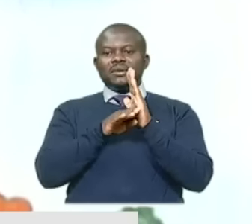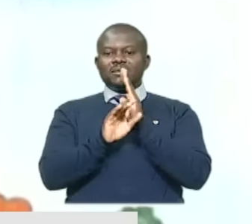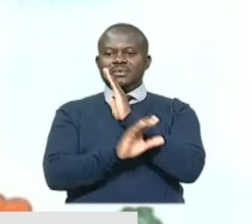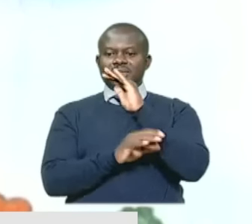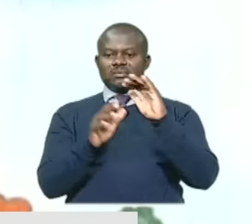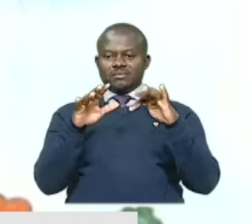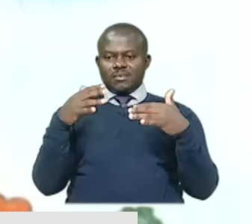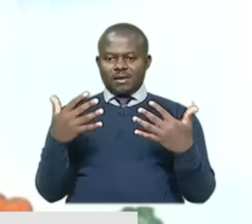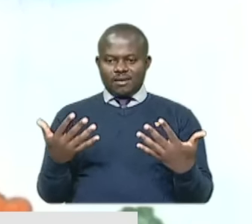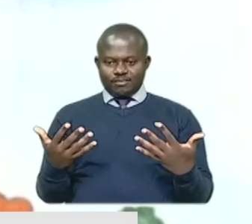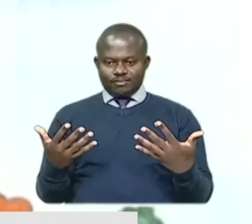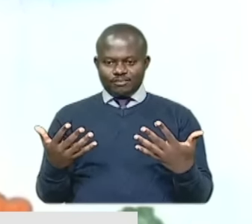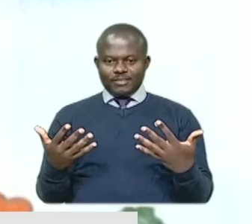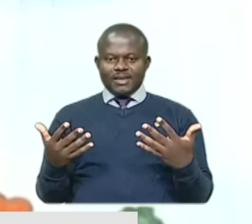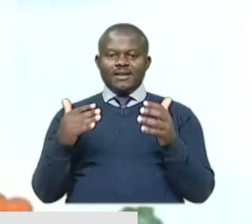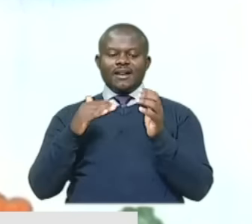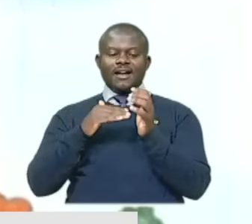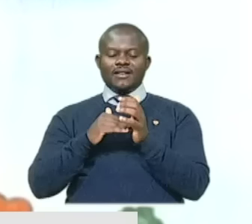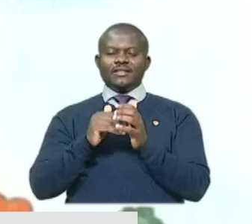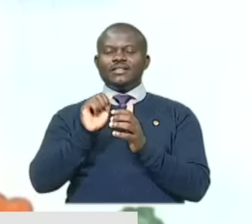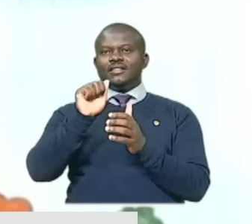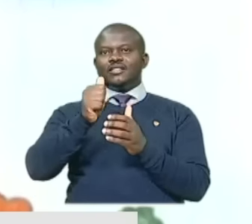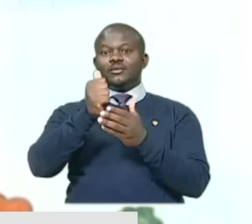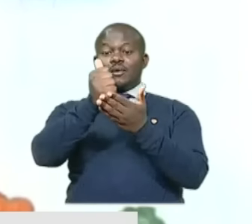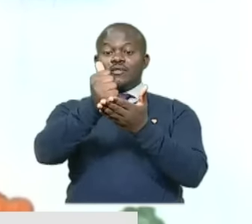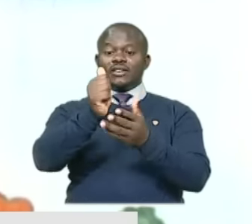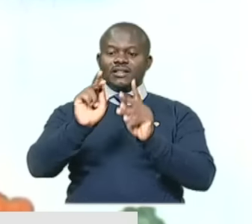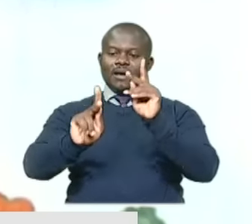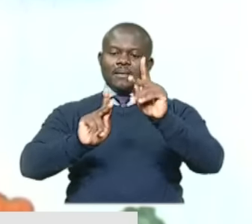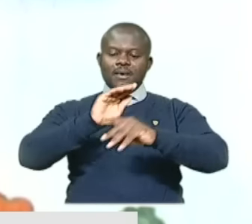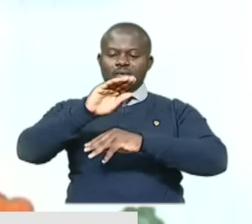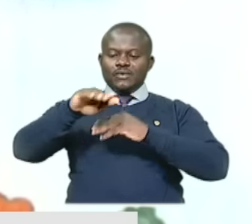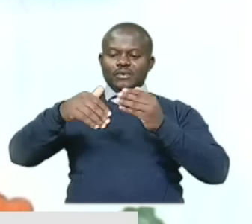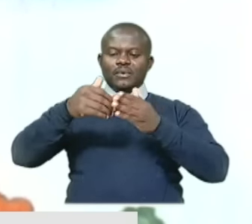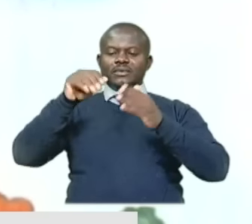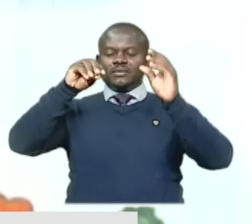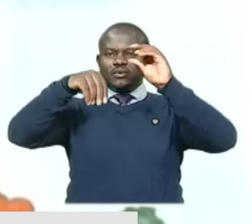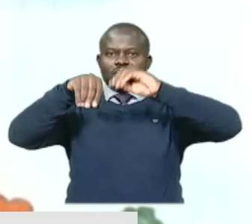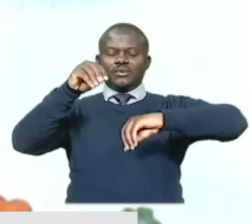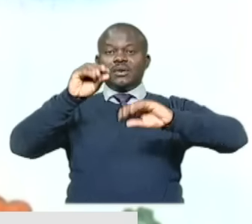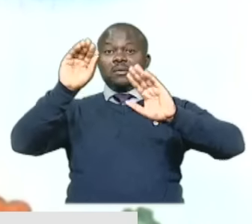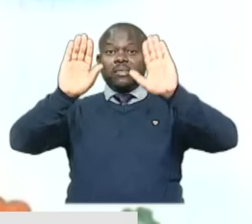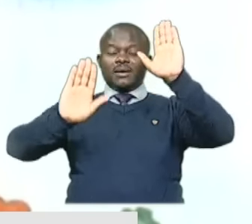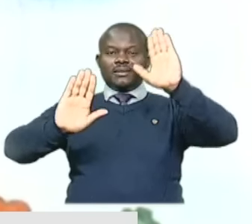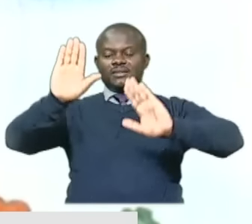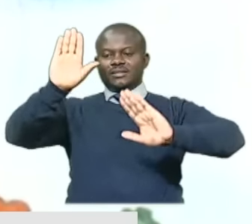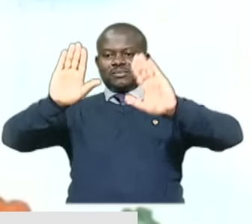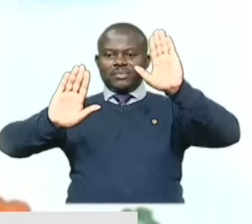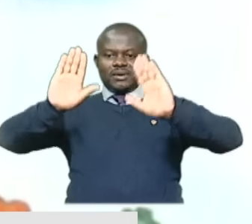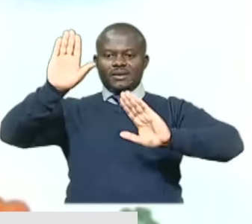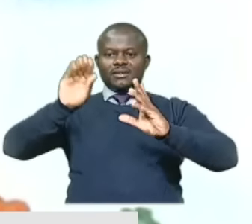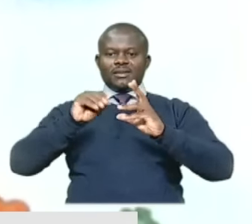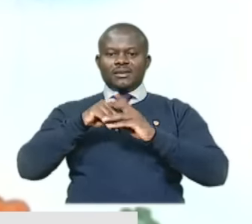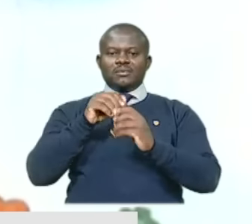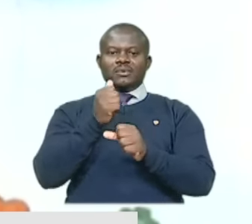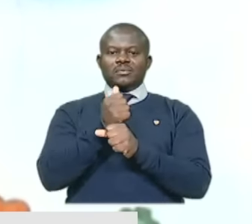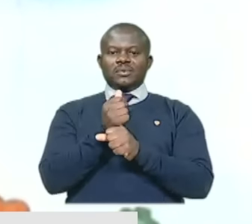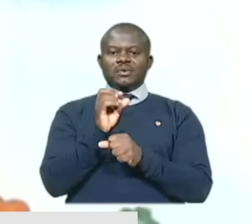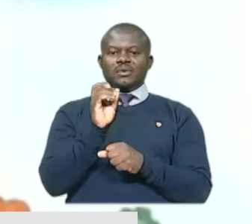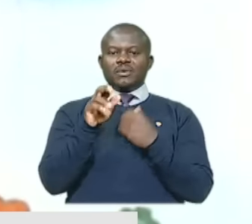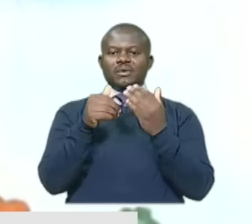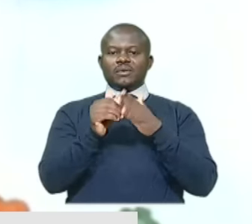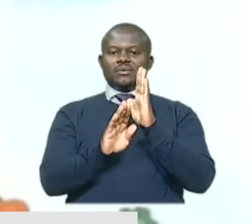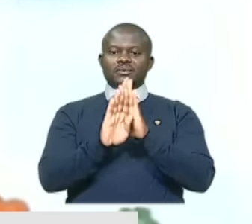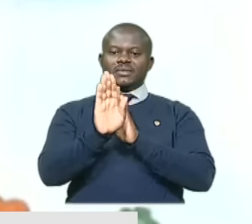zigeze kandi zigatuma umuntu wese yumva akontribue wa participa mu mikorere cyangwa mu